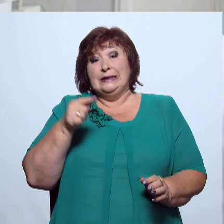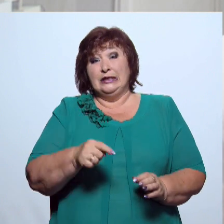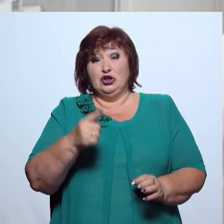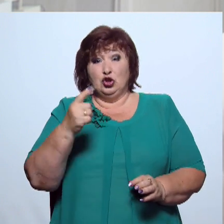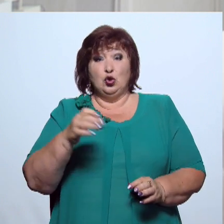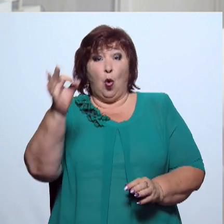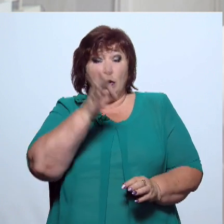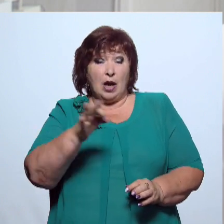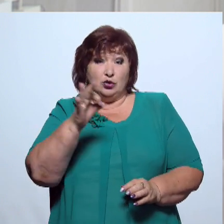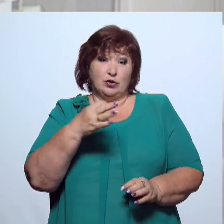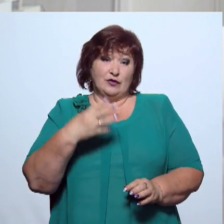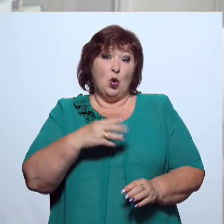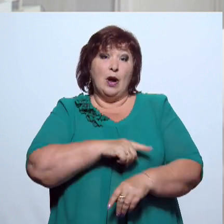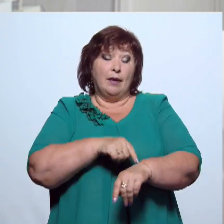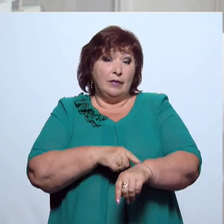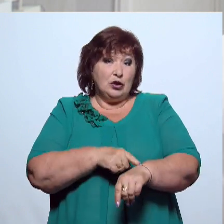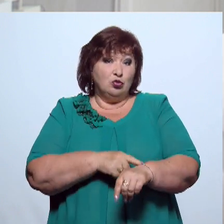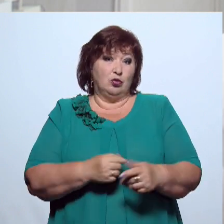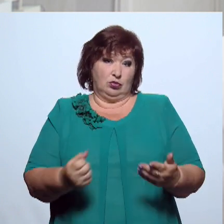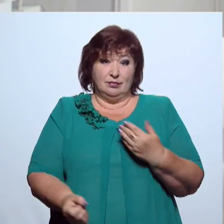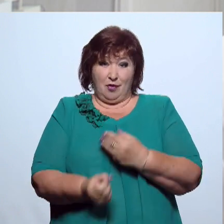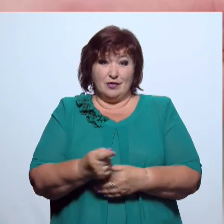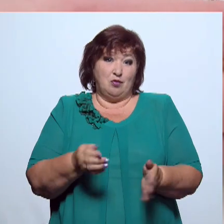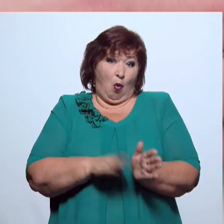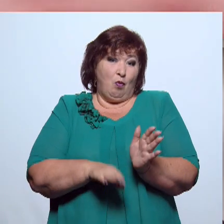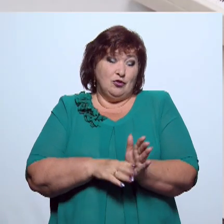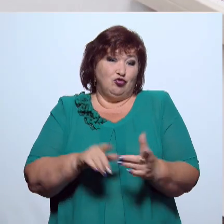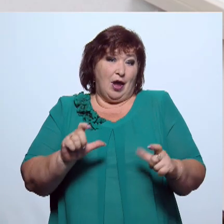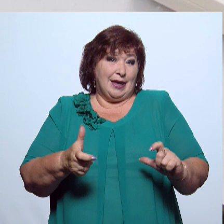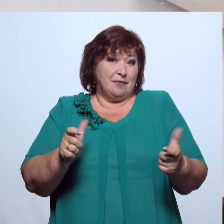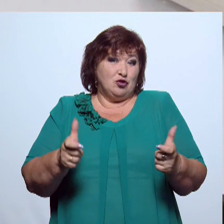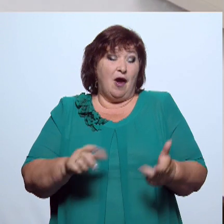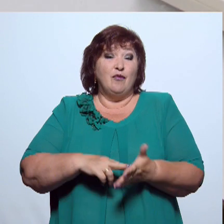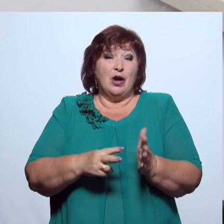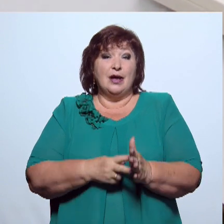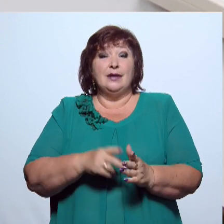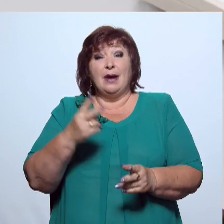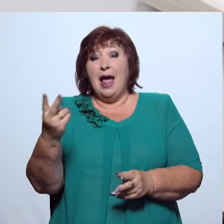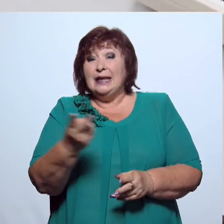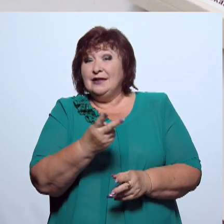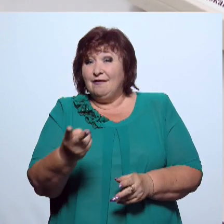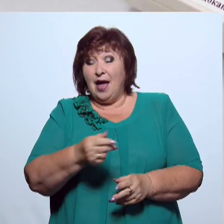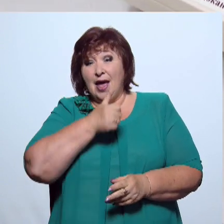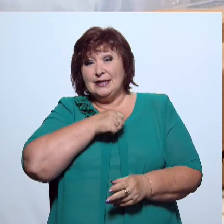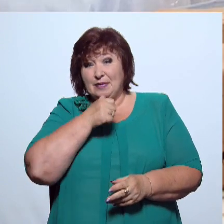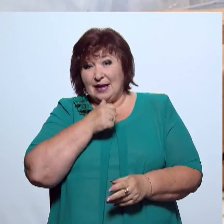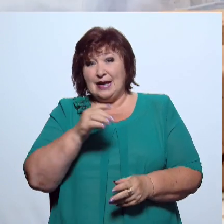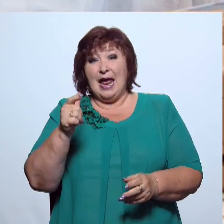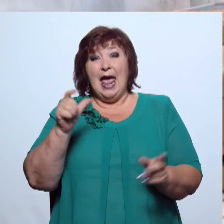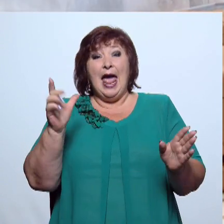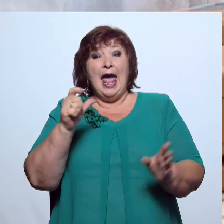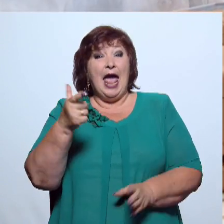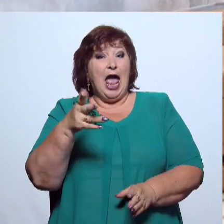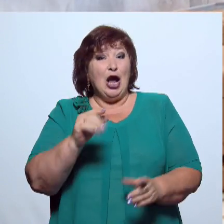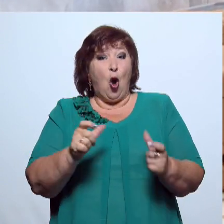1100. На 40 минут. Так у нас появились обычные кирпичи. В проекте пока всего парочка вот таких экспериментальных